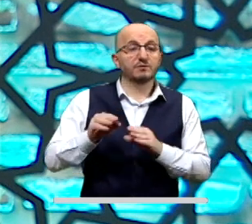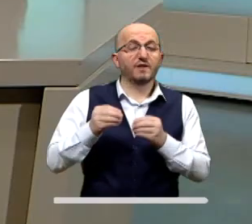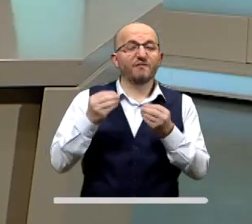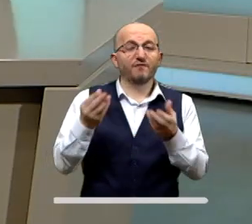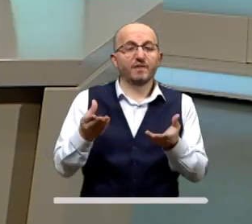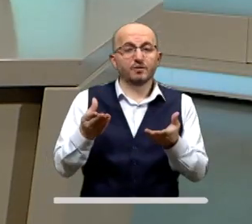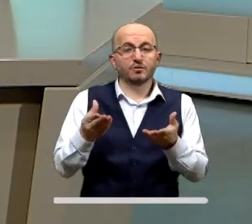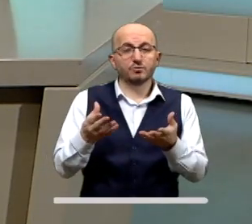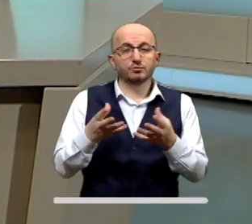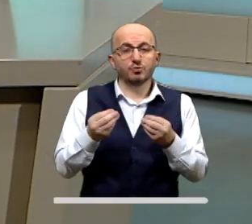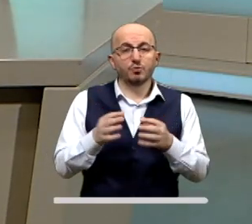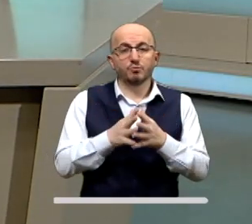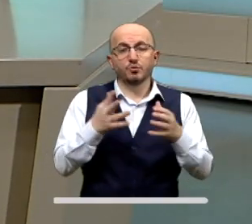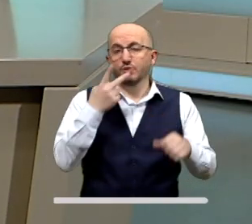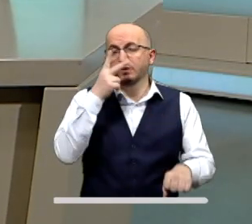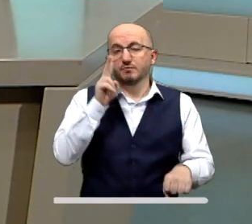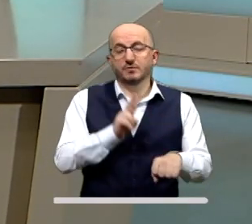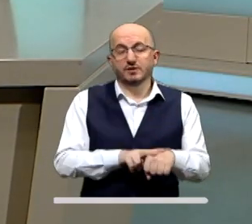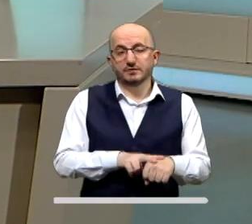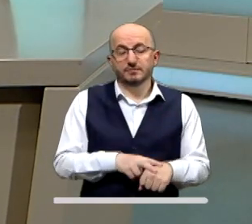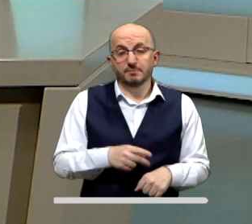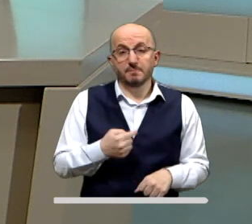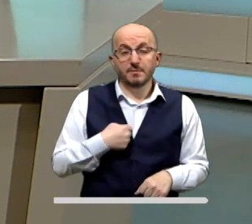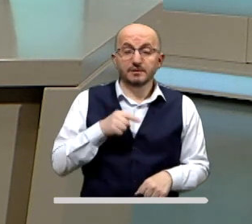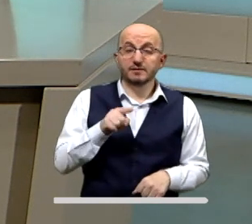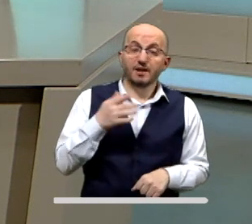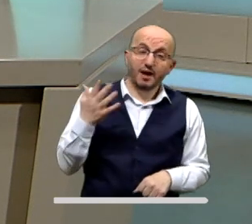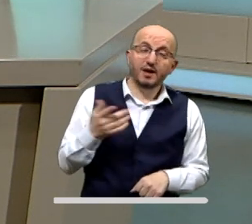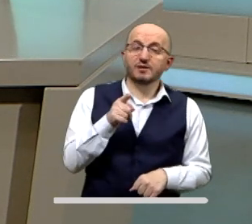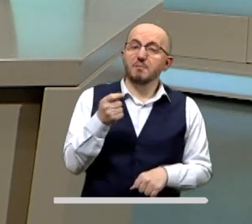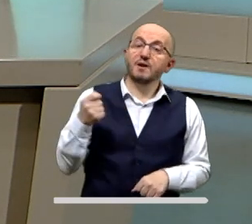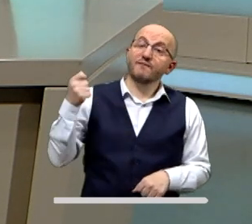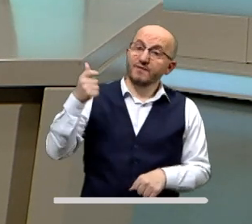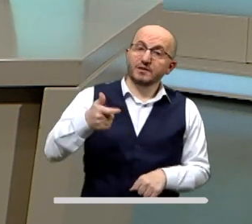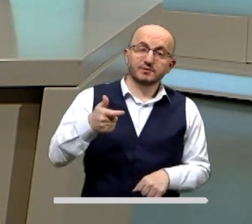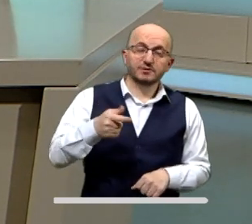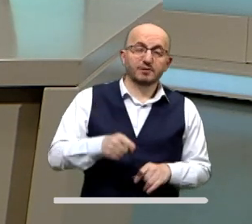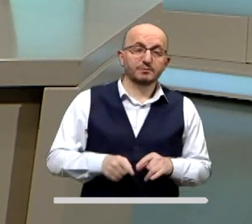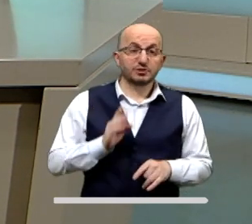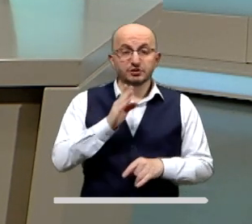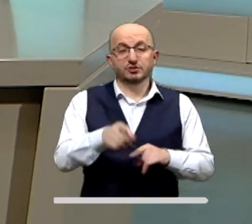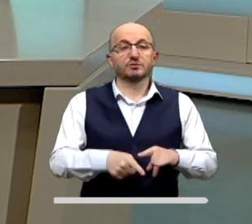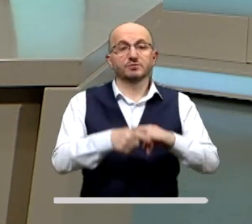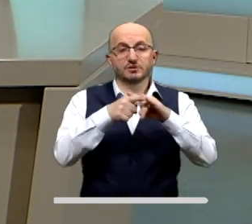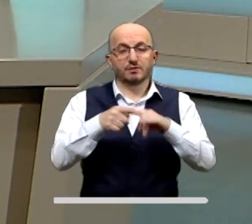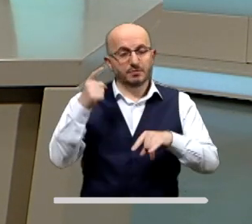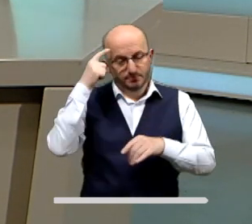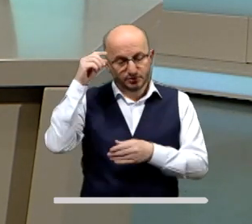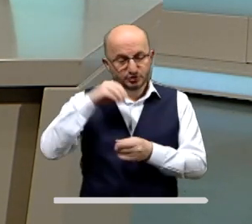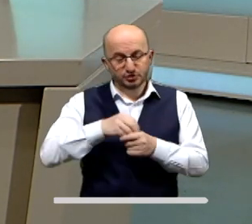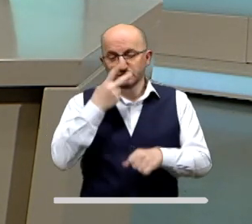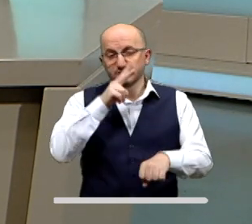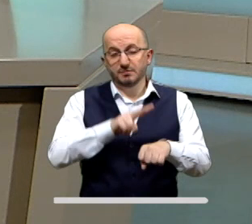ve o zaman çok büyük yemin ettim dedim ki ben sana Eğer para verirsem gittiğim Kabe'ye başı için diye yemin ettim